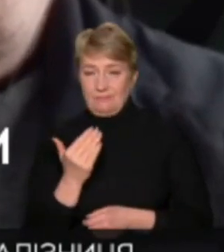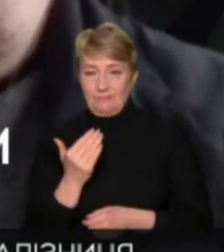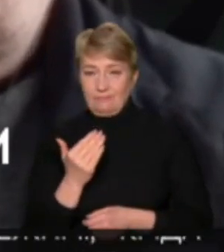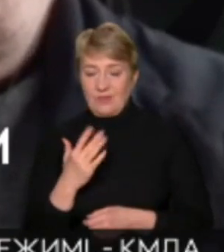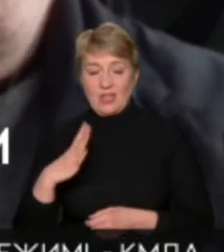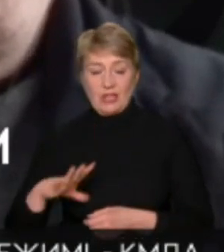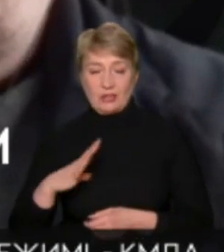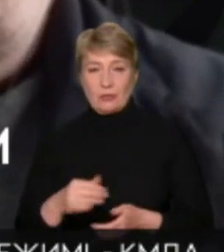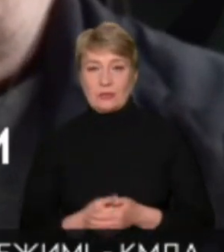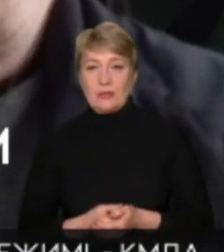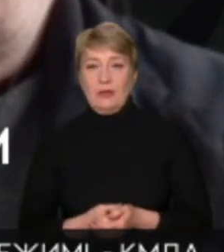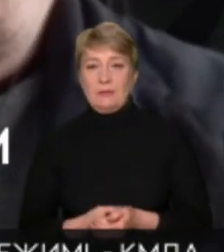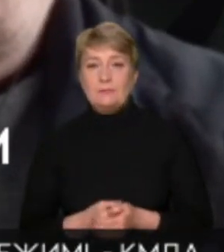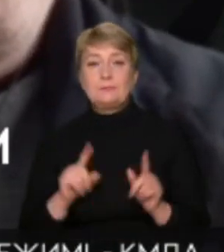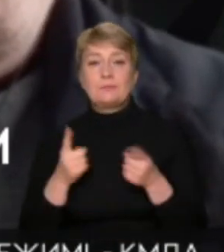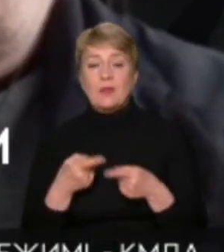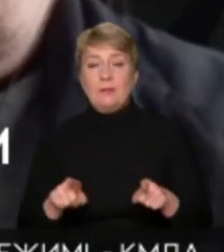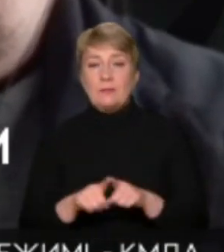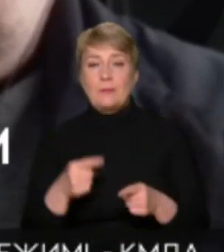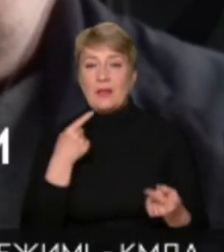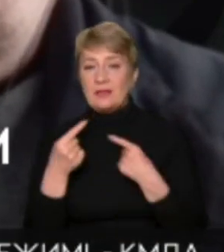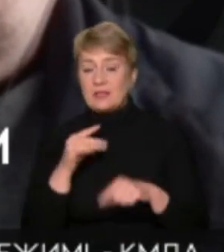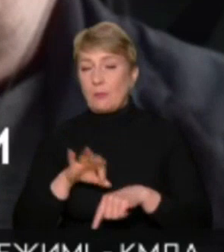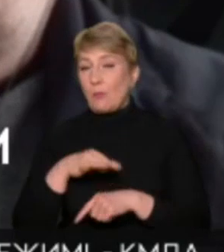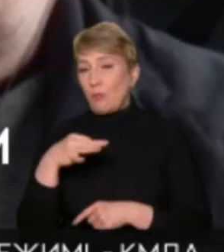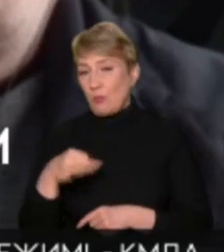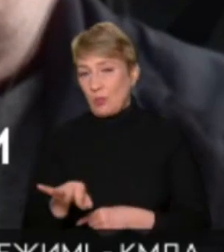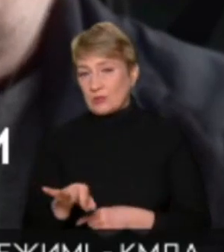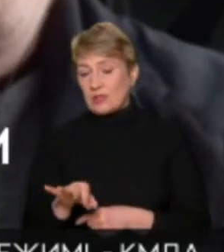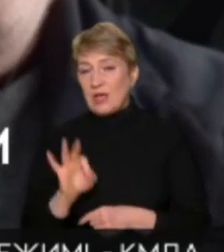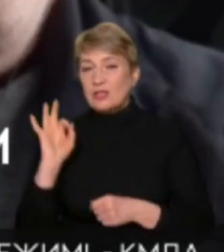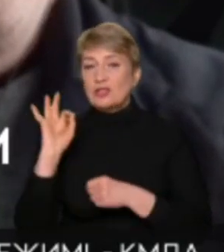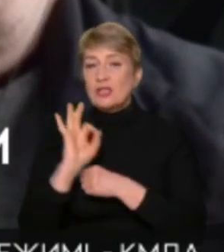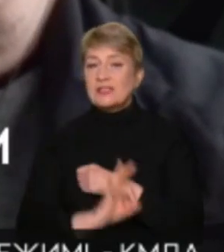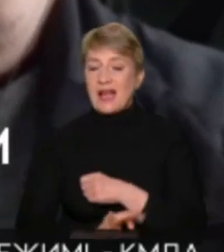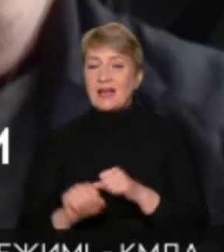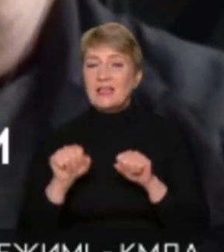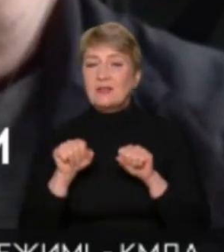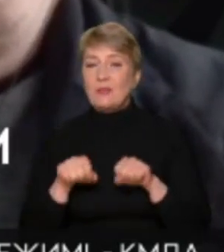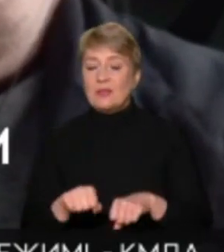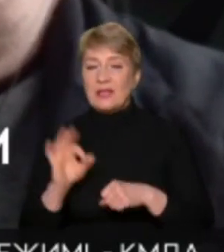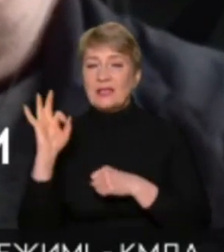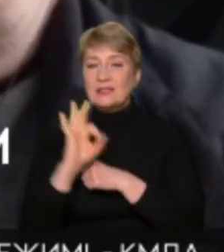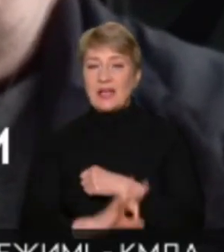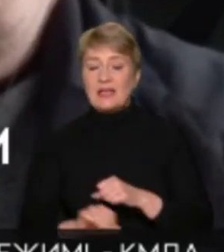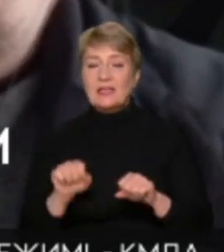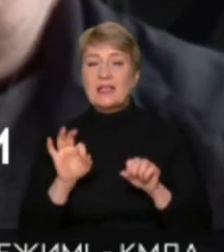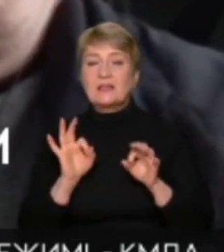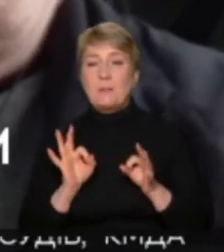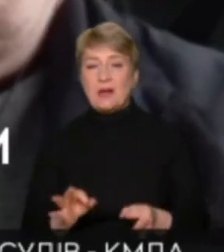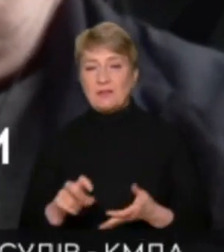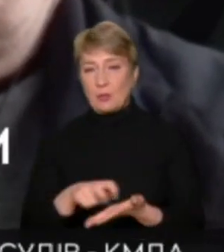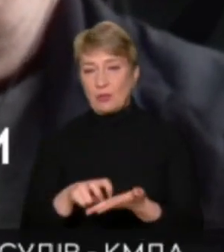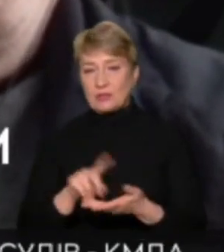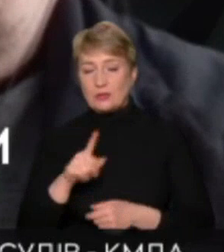цікавить, чому так ми реагуємо болісно на те, що Захід може, і насправді, чи Захід справді боїться, що Україна